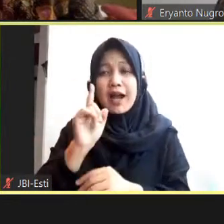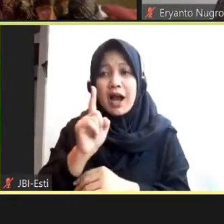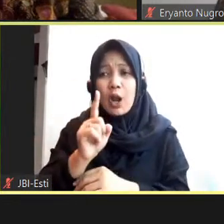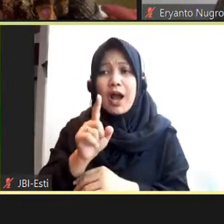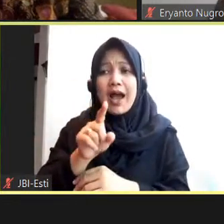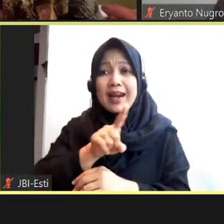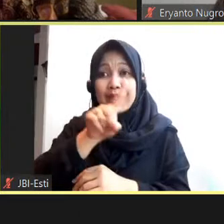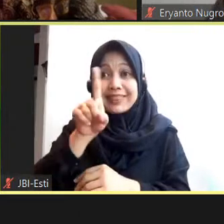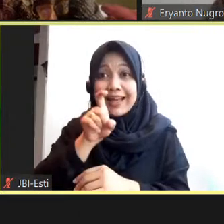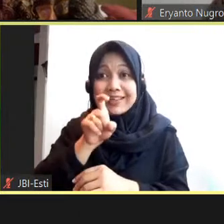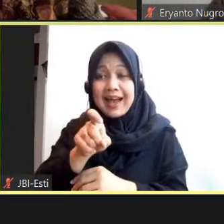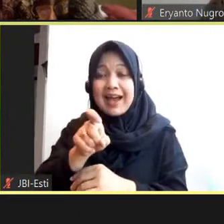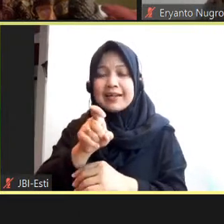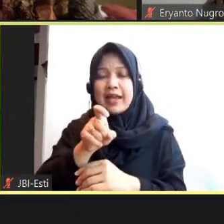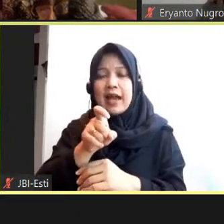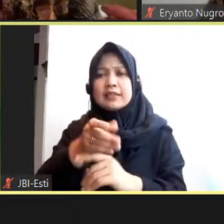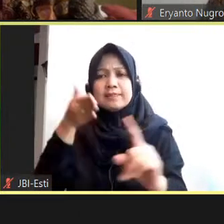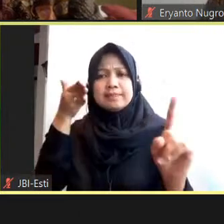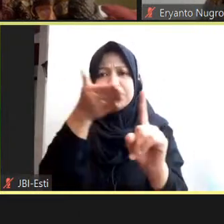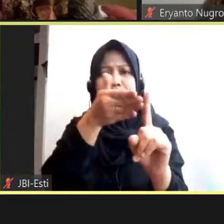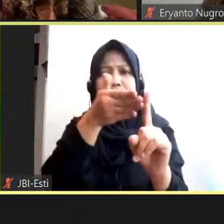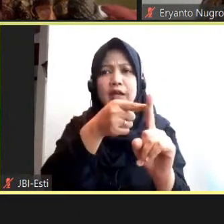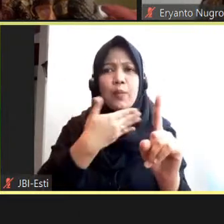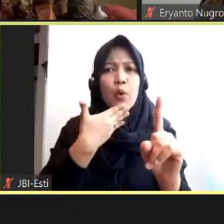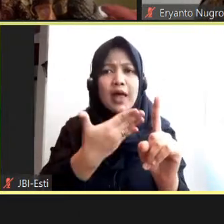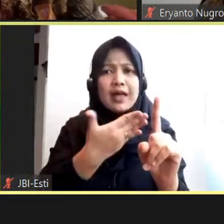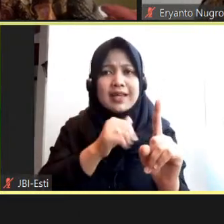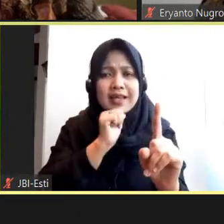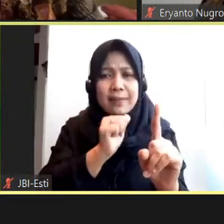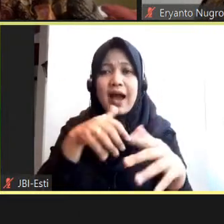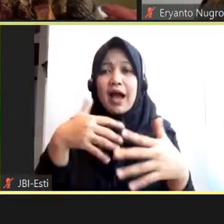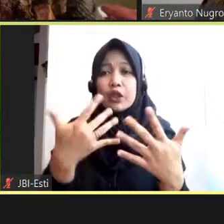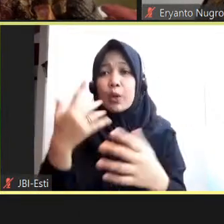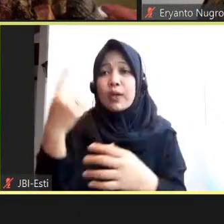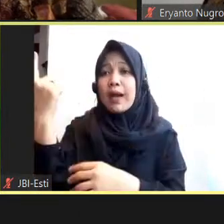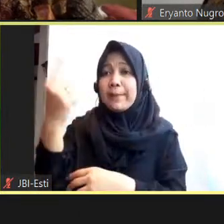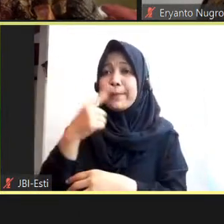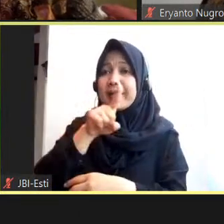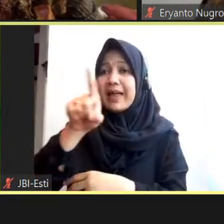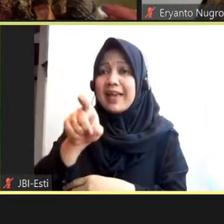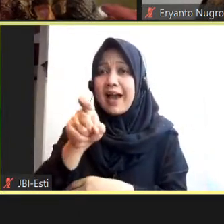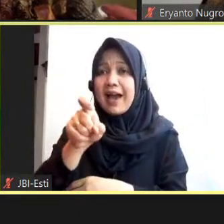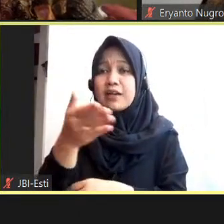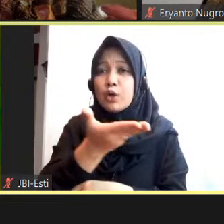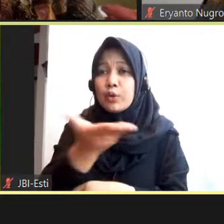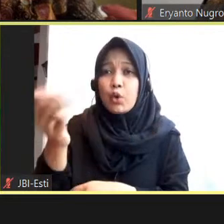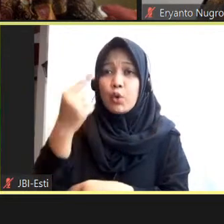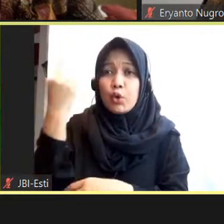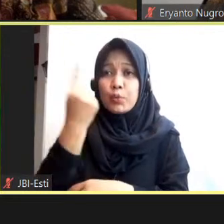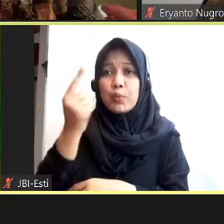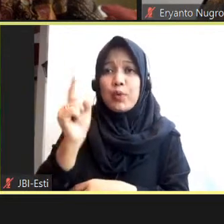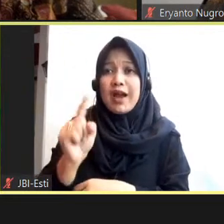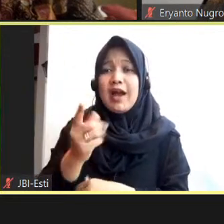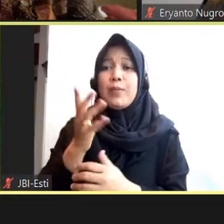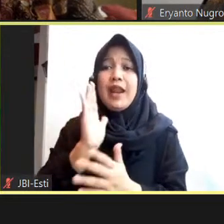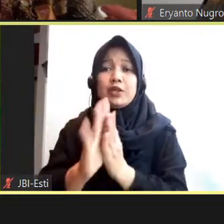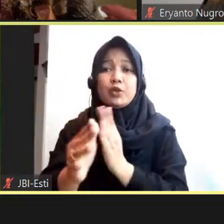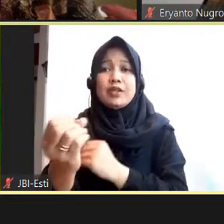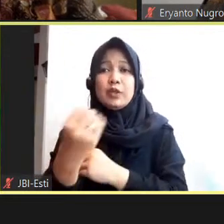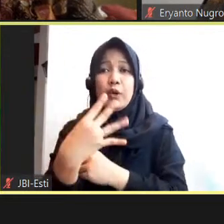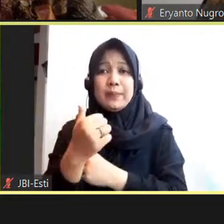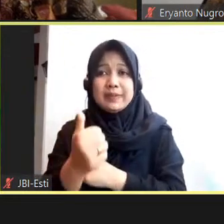spesifik ditujukan pada pembicara tertentu, ada yang secara umum. Jadi nanti bisa langsung dijawab saja. Yang pertama